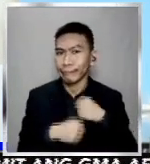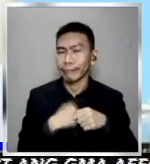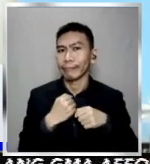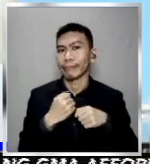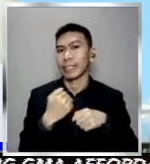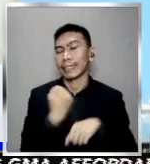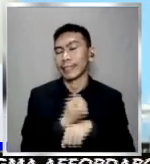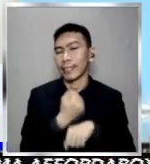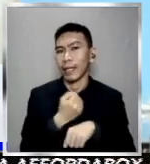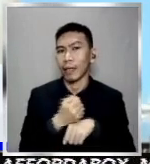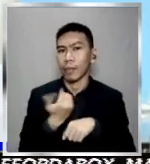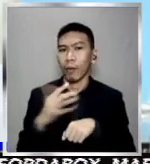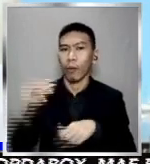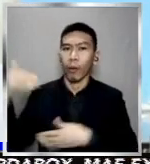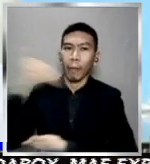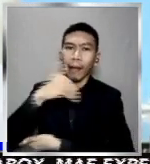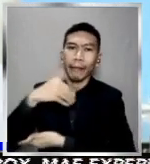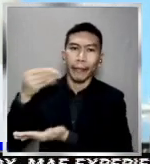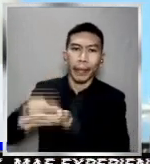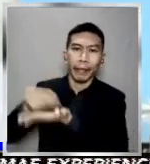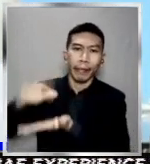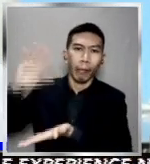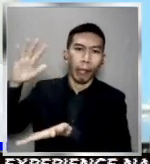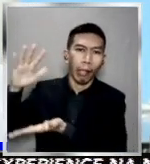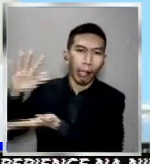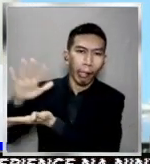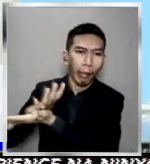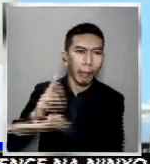bangko. Tapos sige pa rin kayo